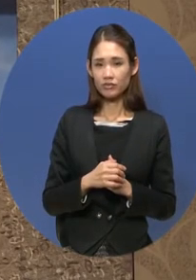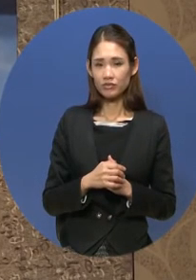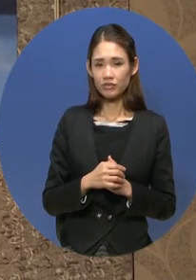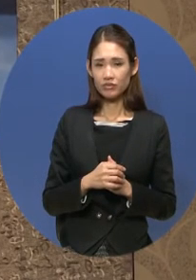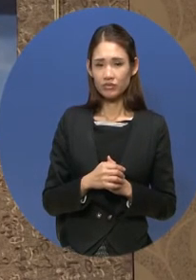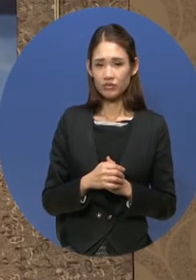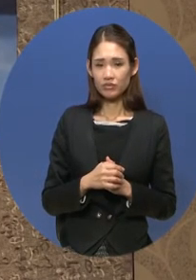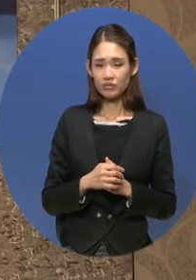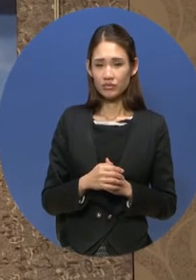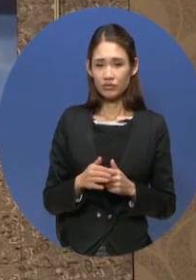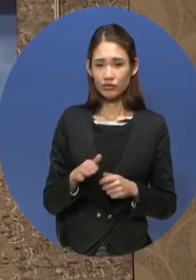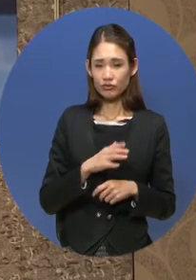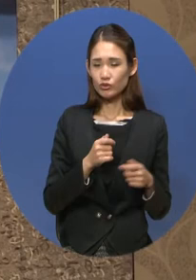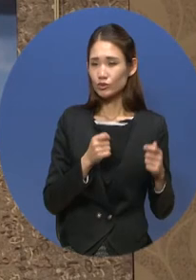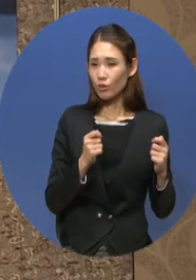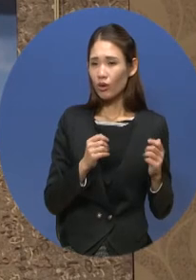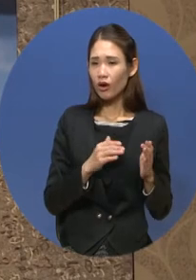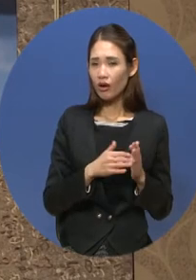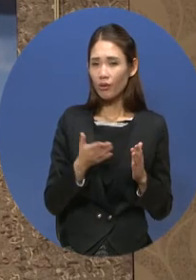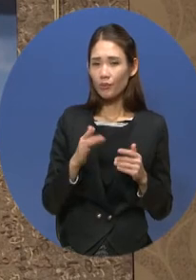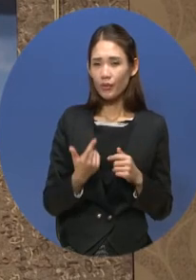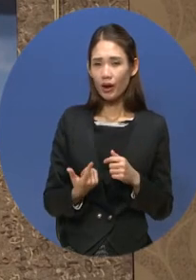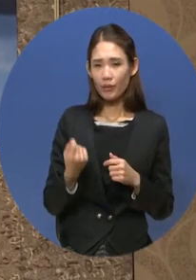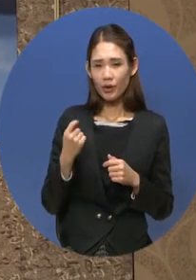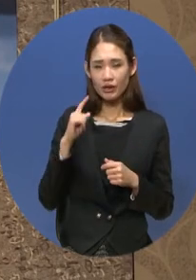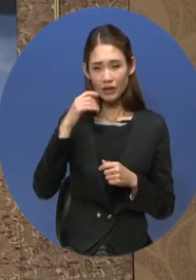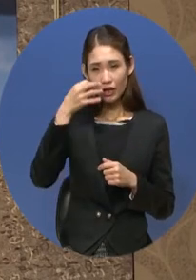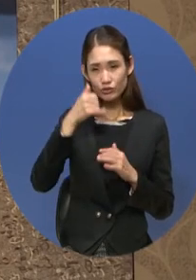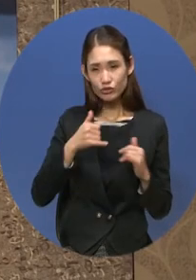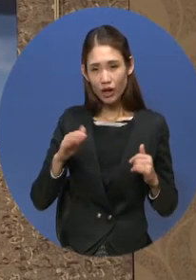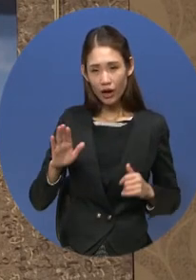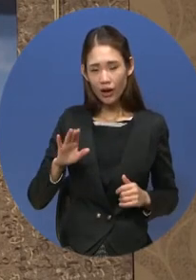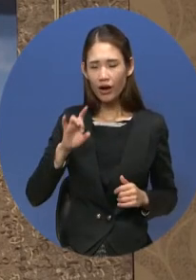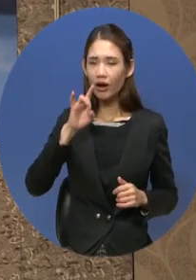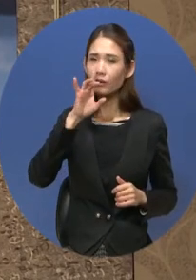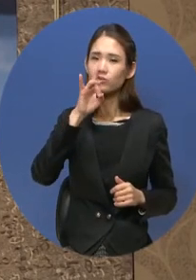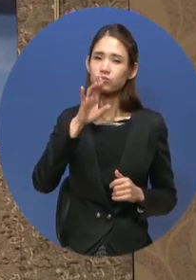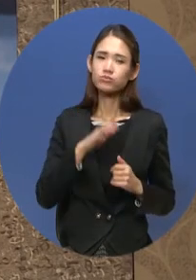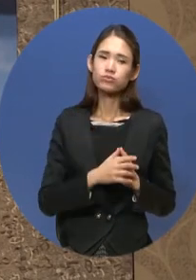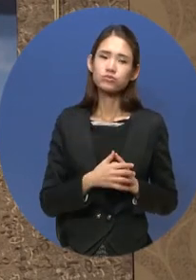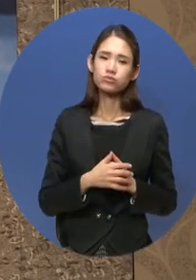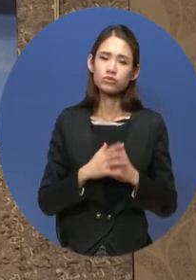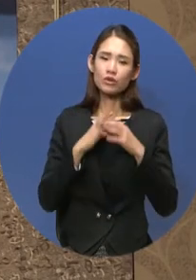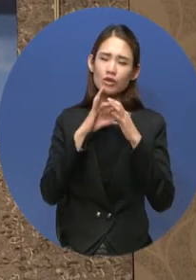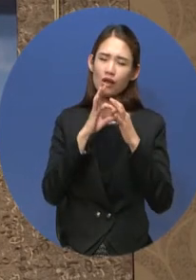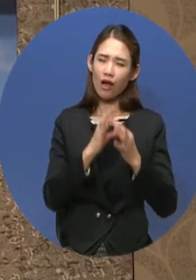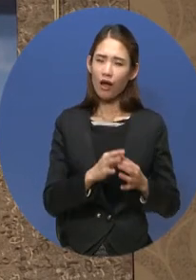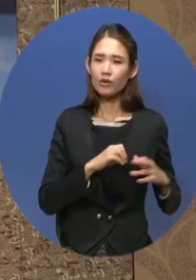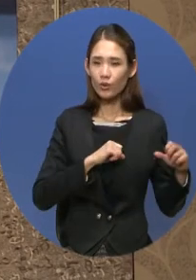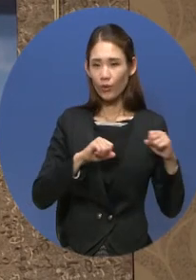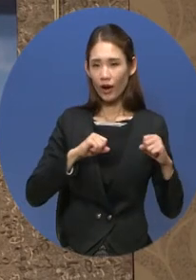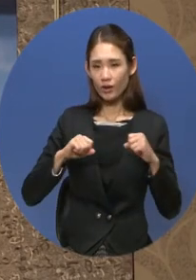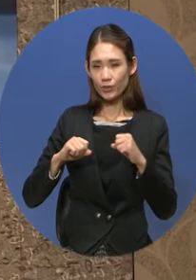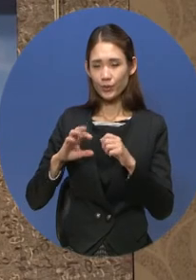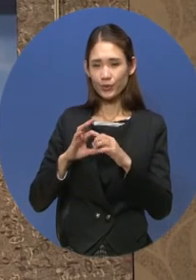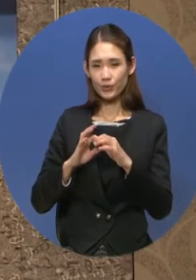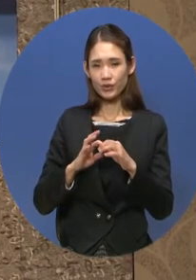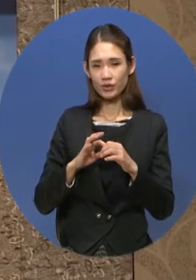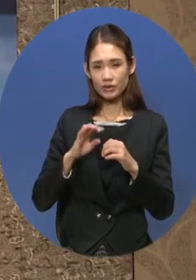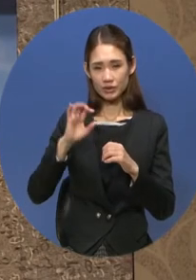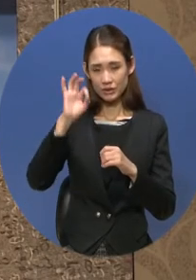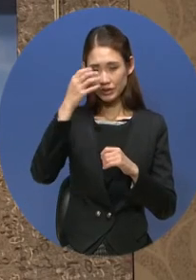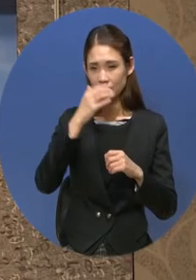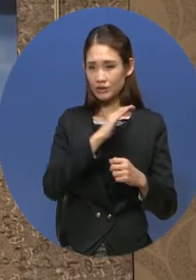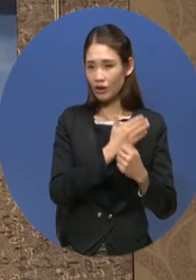우리가 졸업은 하지만 졸업한다고 해서 금방 예술가가 될 수 없잖아요. 그쵸. 근데 이제 계속적인 활동을 해서 실력을 더